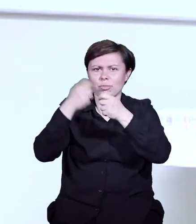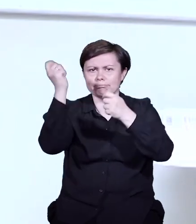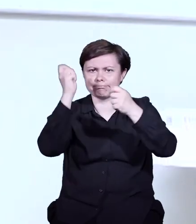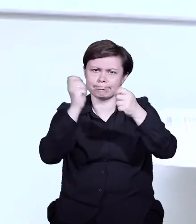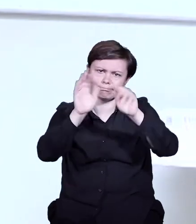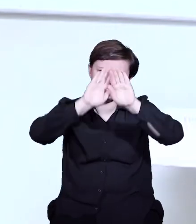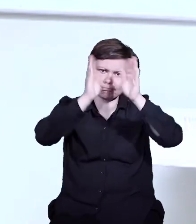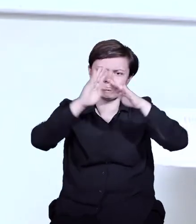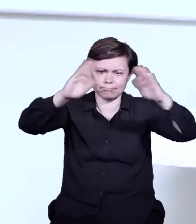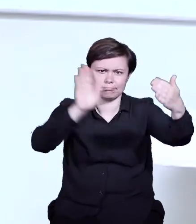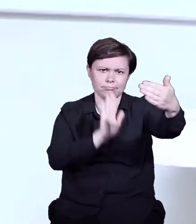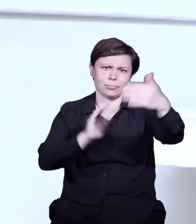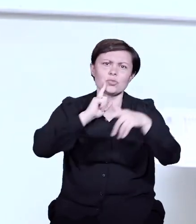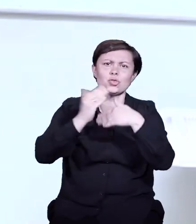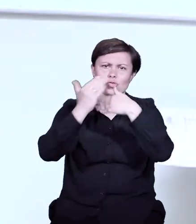porządku.